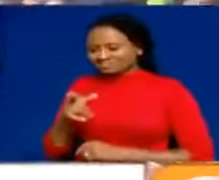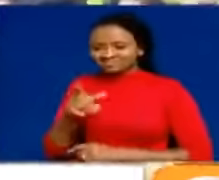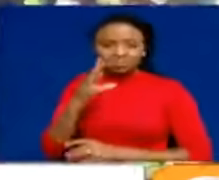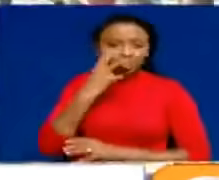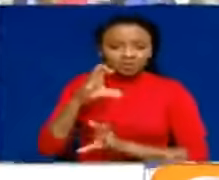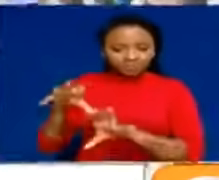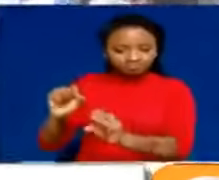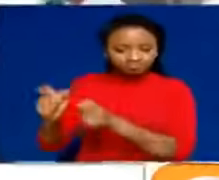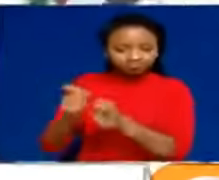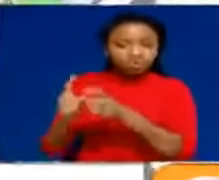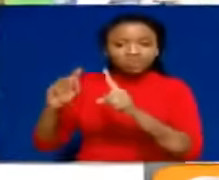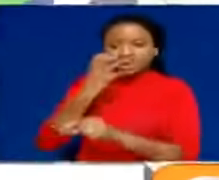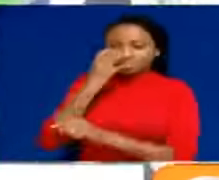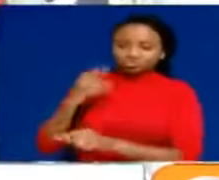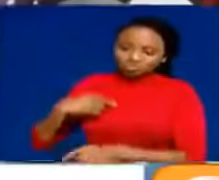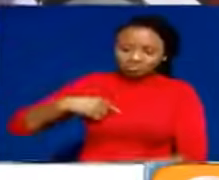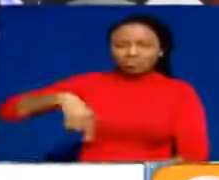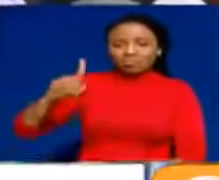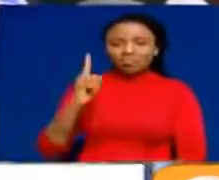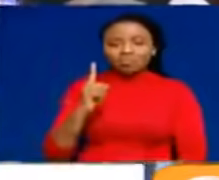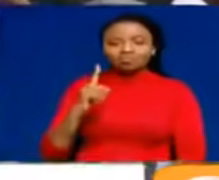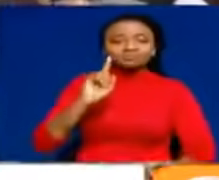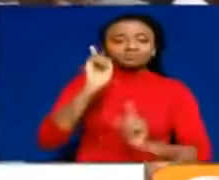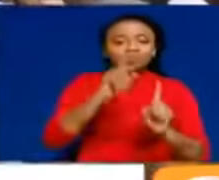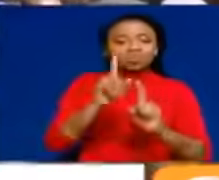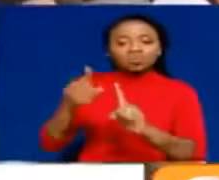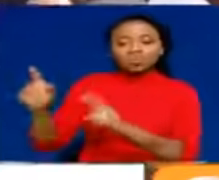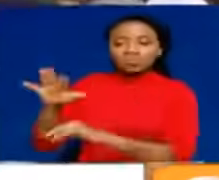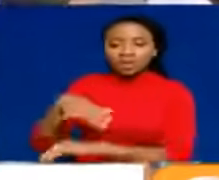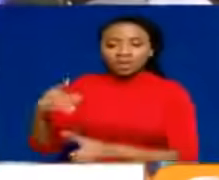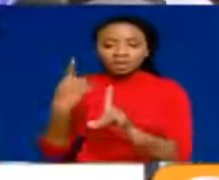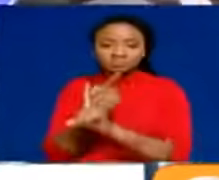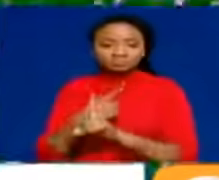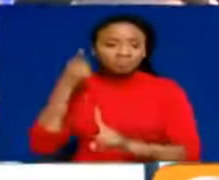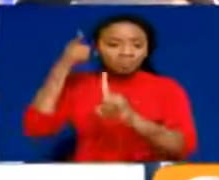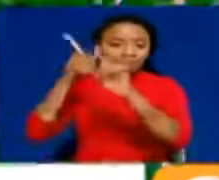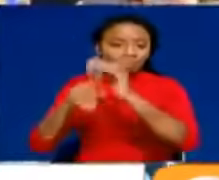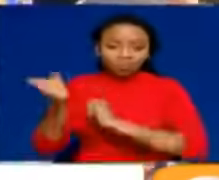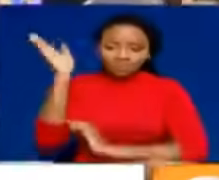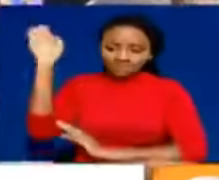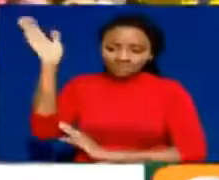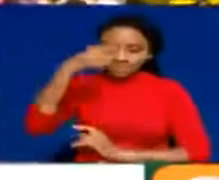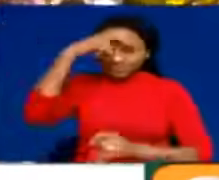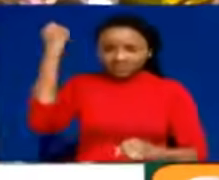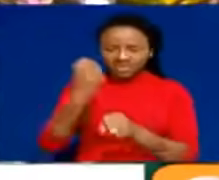Ruto akifanya ziara katika maeneo ya Mikindani, Jomvu, Changamwe na Likoni kupigia debe siasa zake za